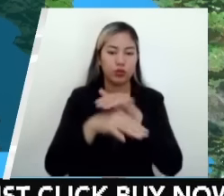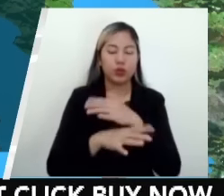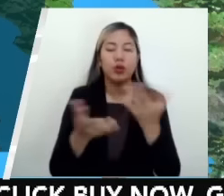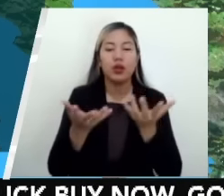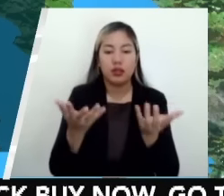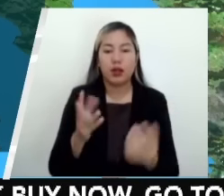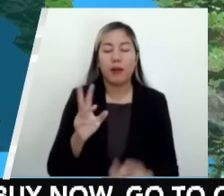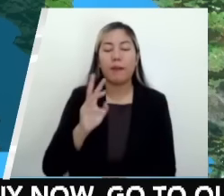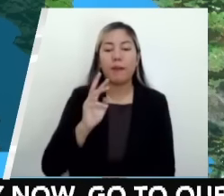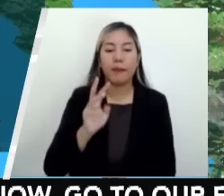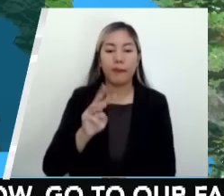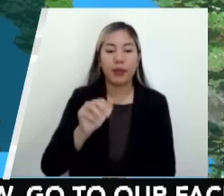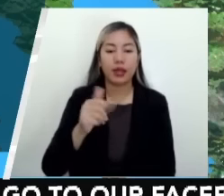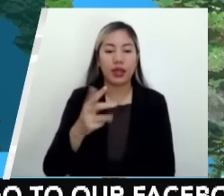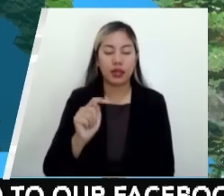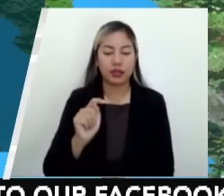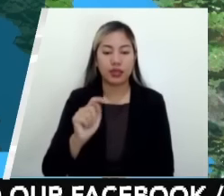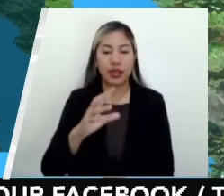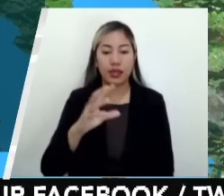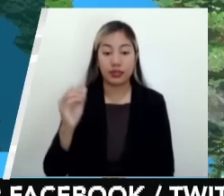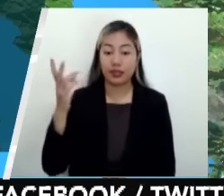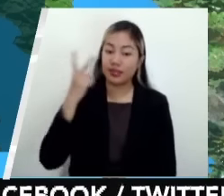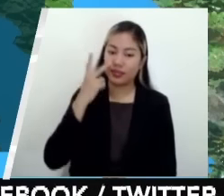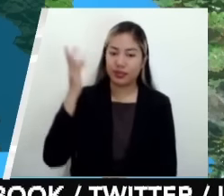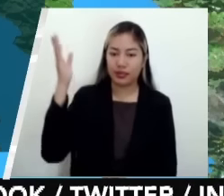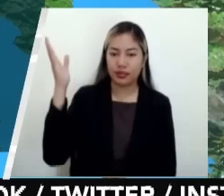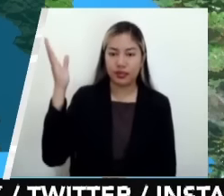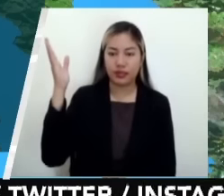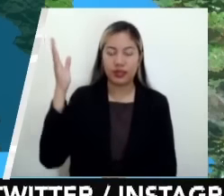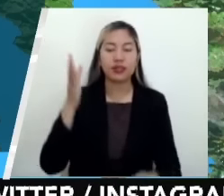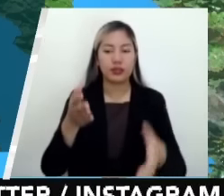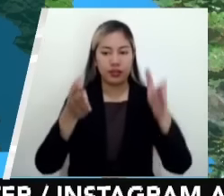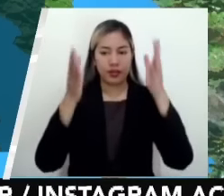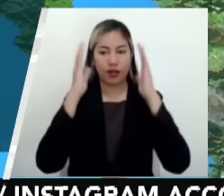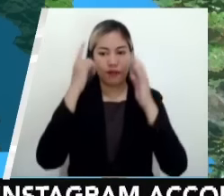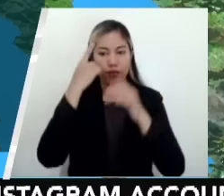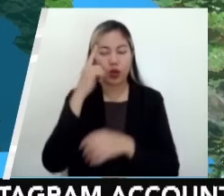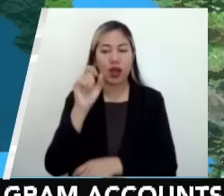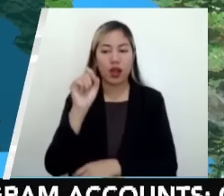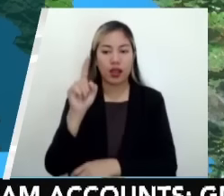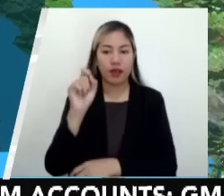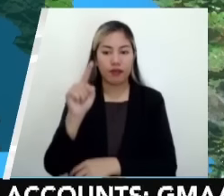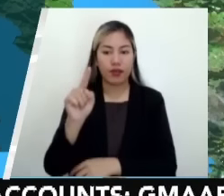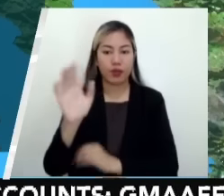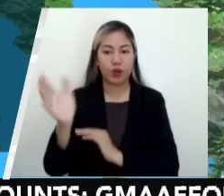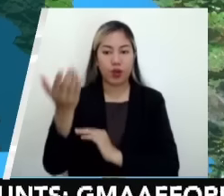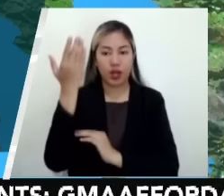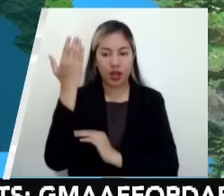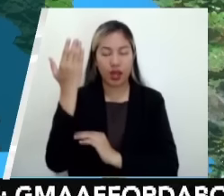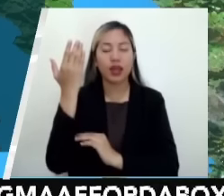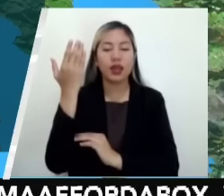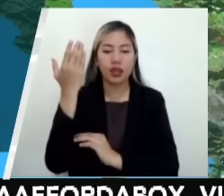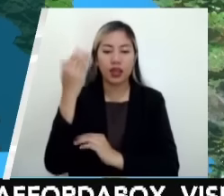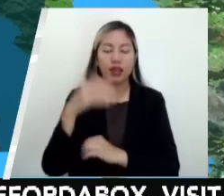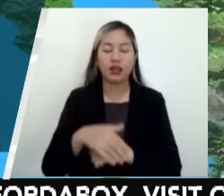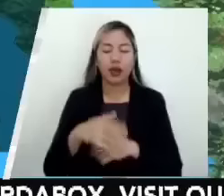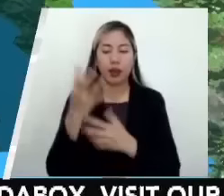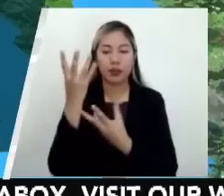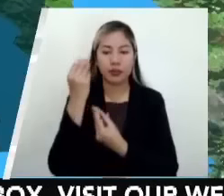Buklao. Tumutok pa rin po sa Balitang Hali para sa 11 a.m. bulletin ng pag-asa kaugnay ng Super Typhoon